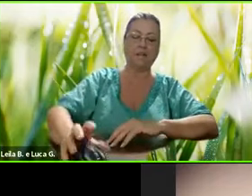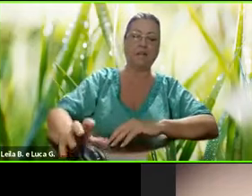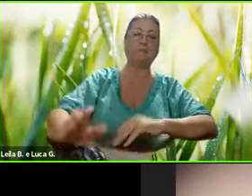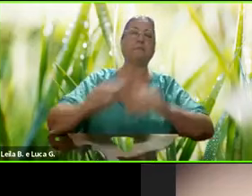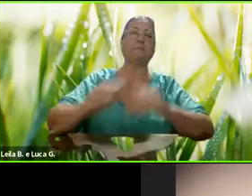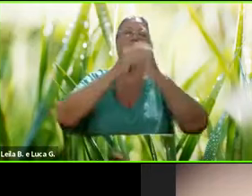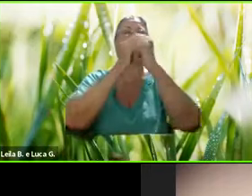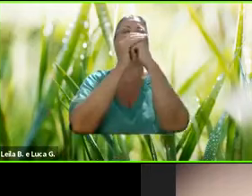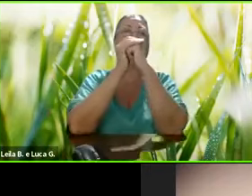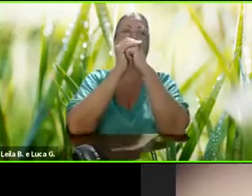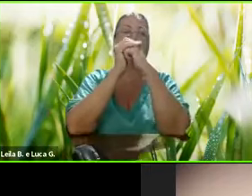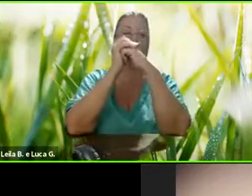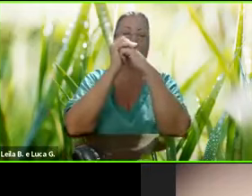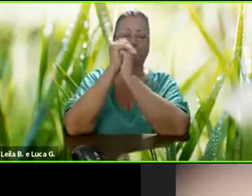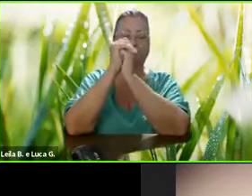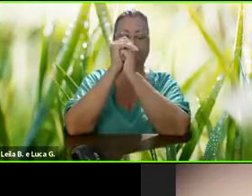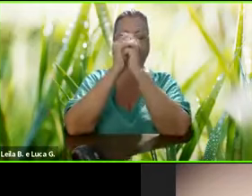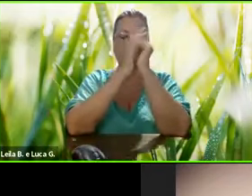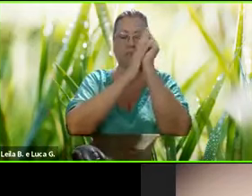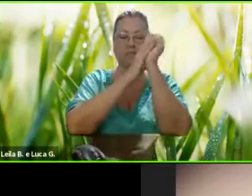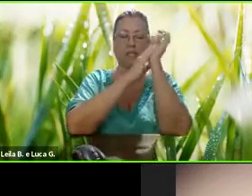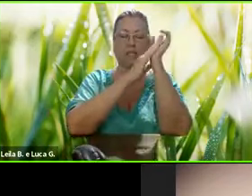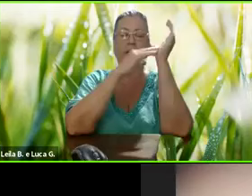benedetta, ok?